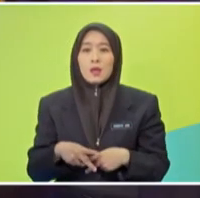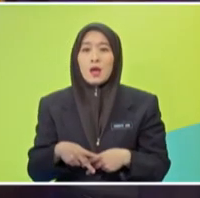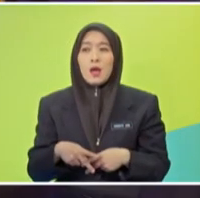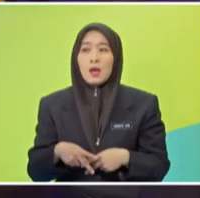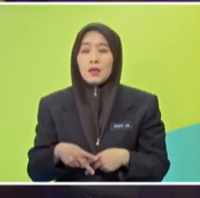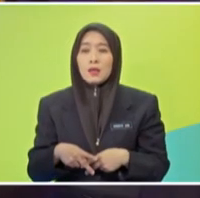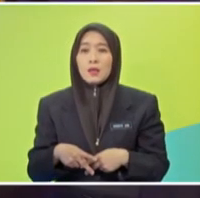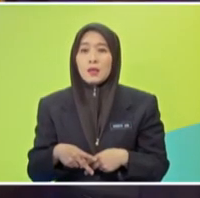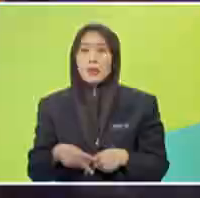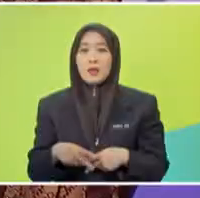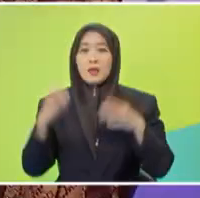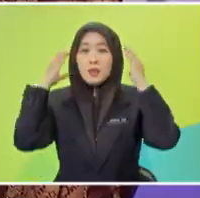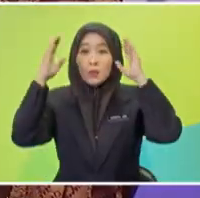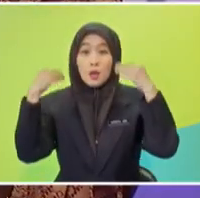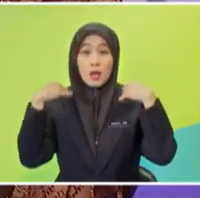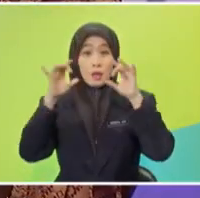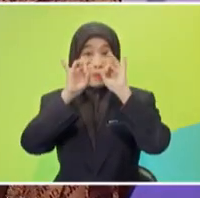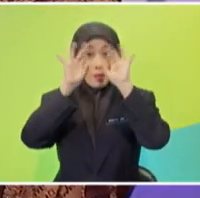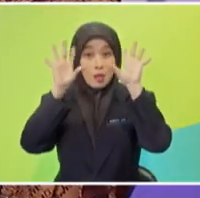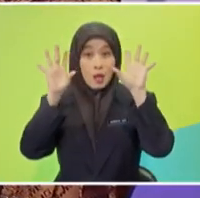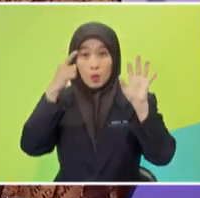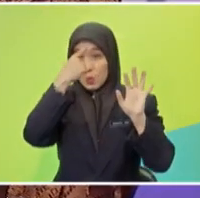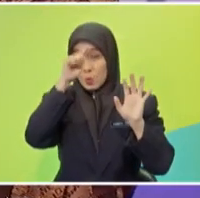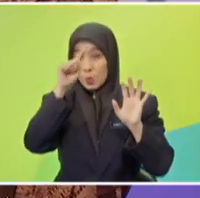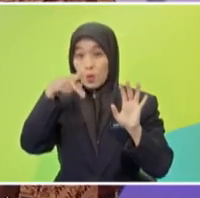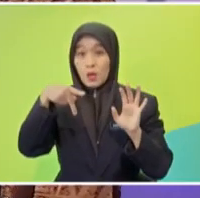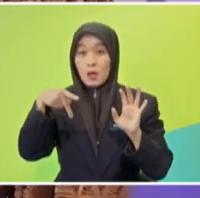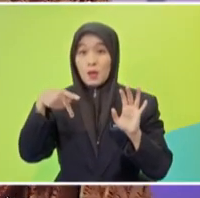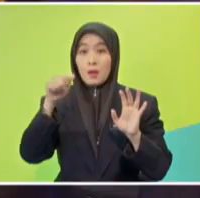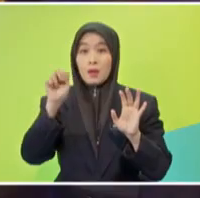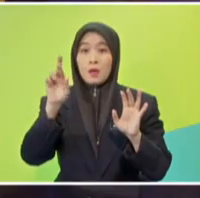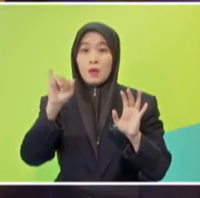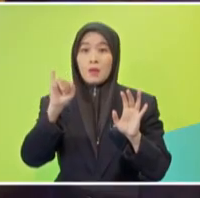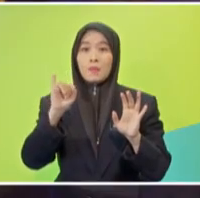bintang Haa bintang untuk pari-pari adalah